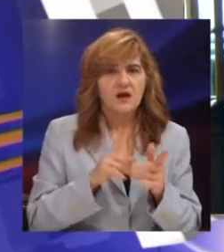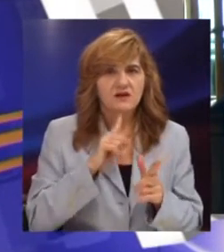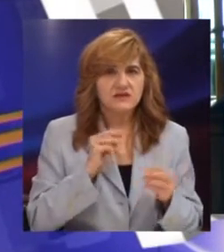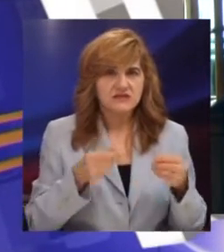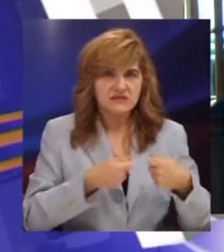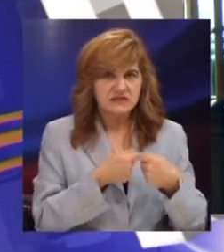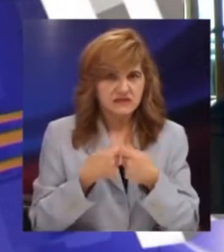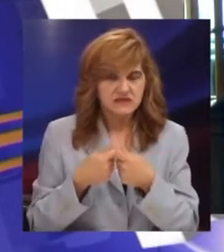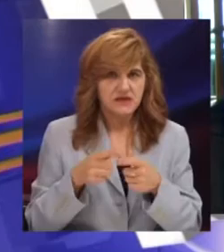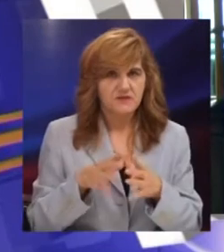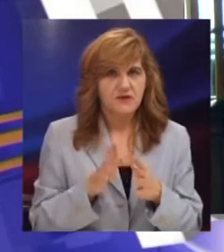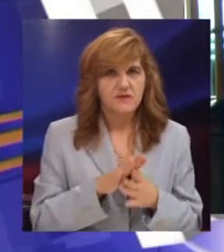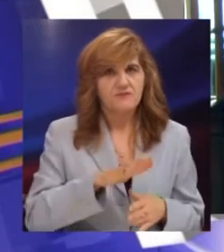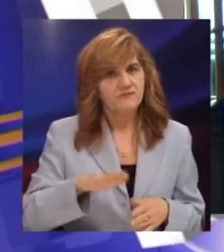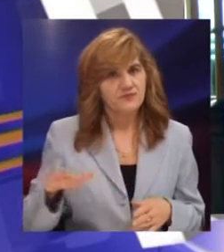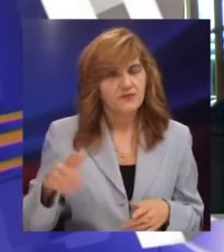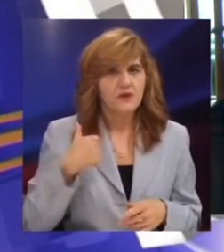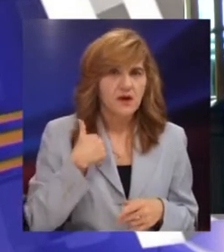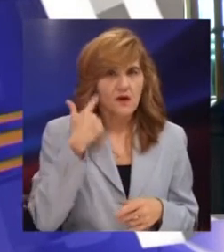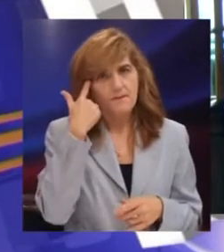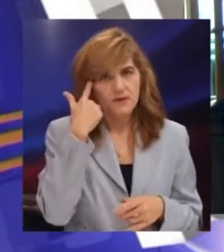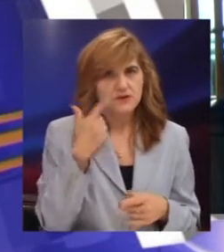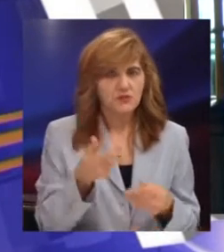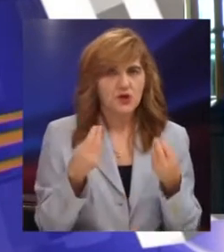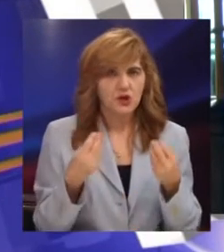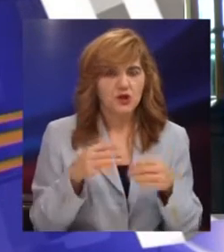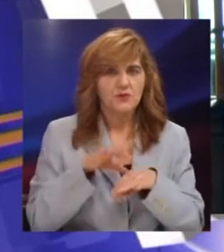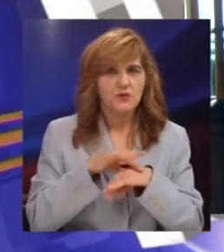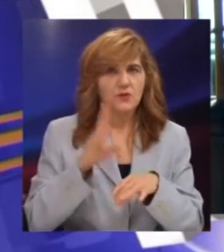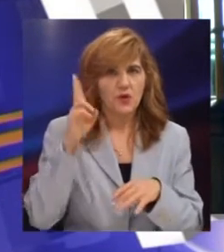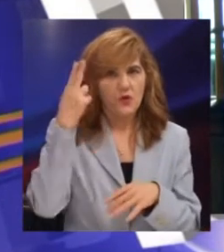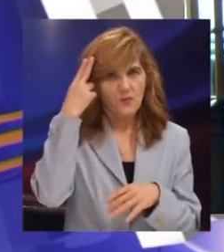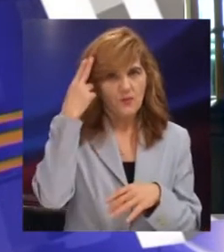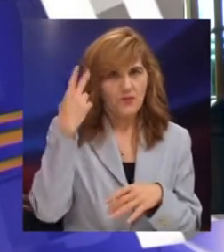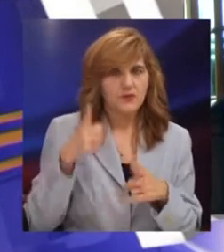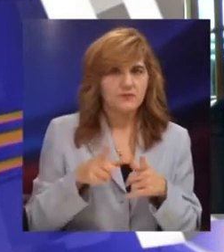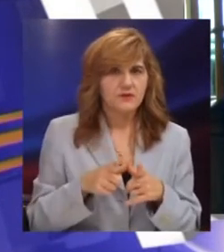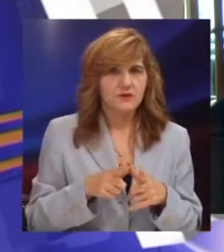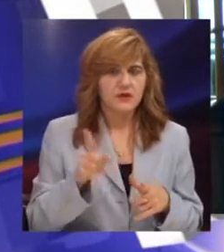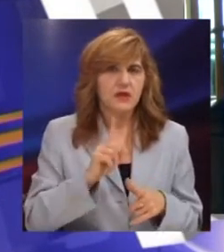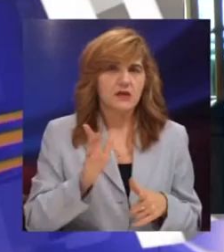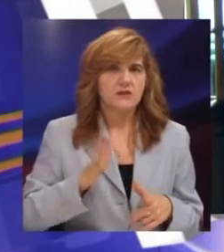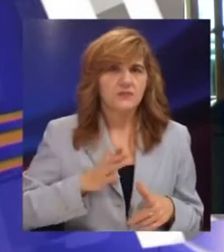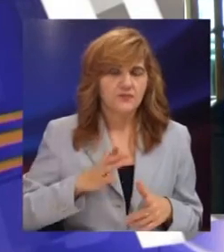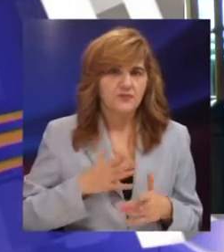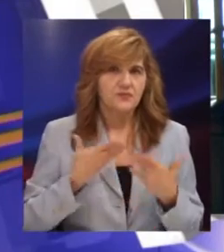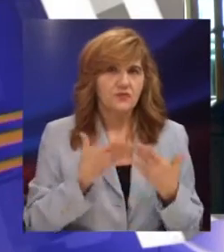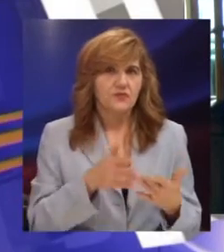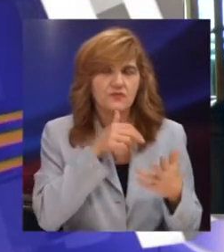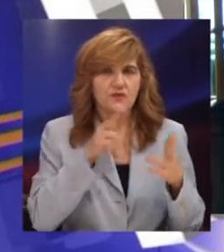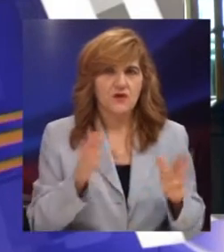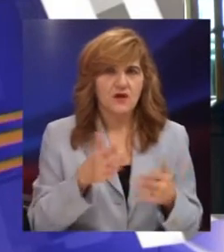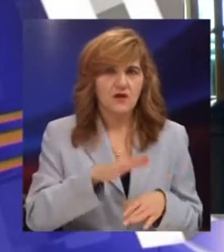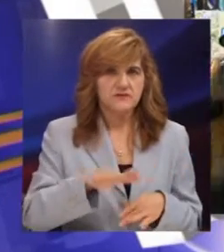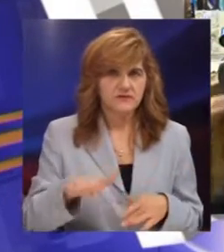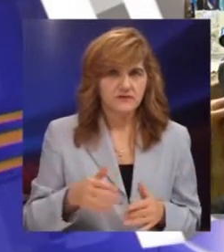bazi koje funkcionišu računari itd. I mislim da je to doprinelo popularizaciji, dakle zaista nije bauk i jeste da se sve